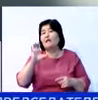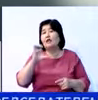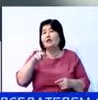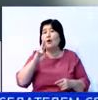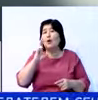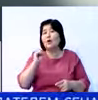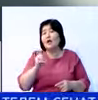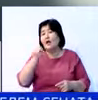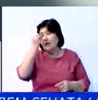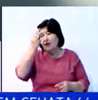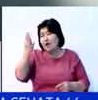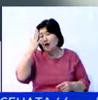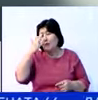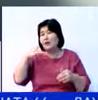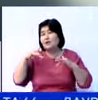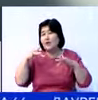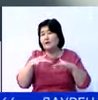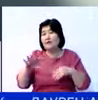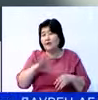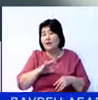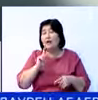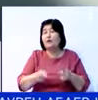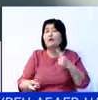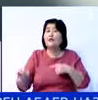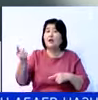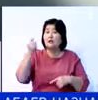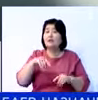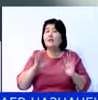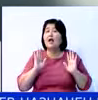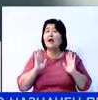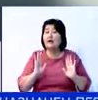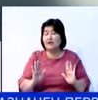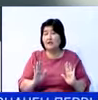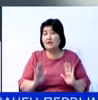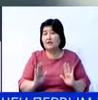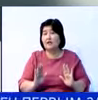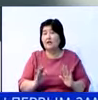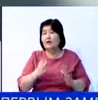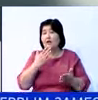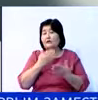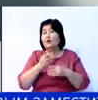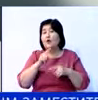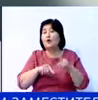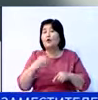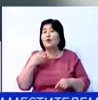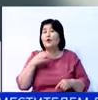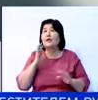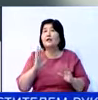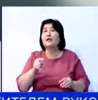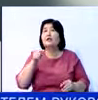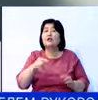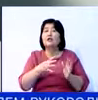японских милитаристов и вернулся лишь своей родной злату лишь